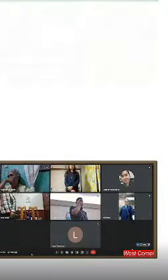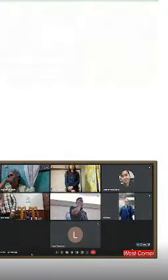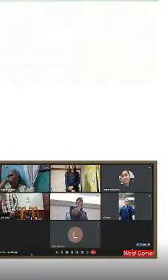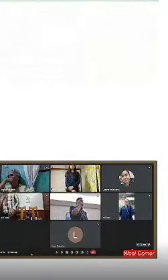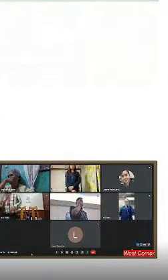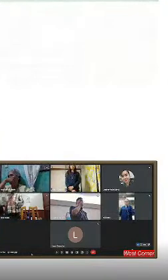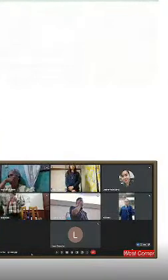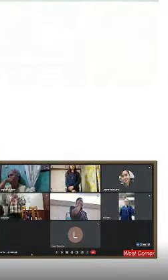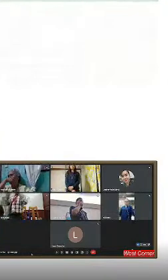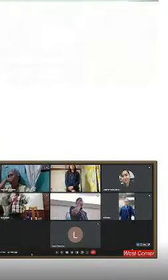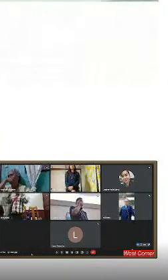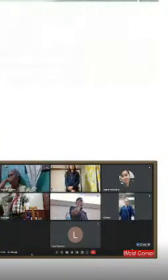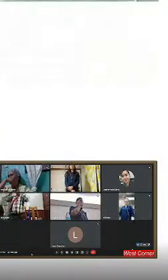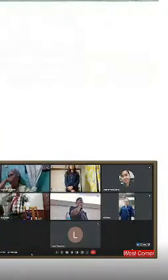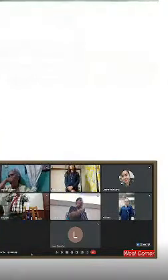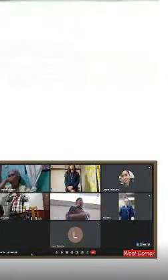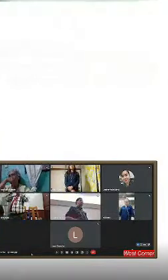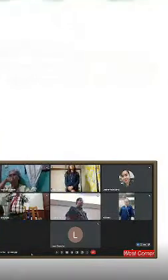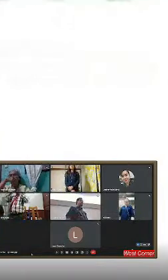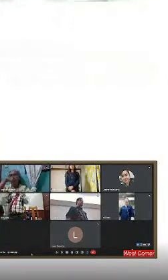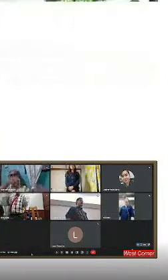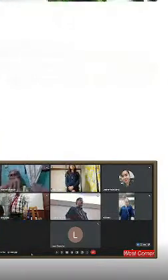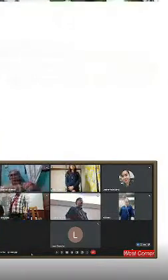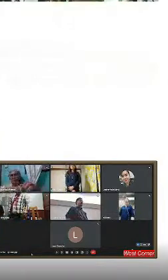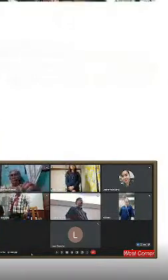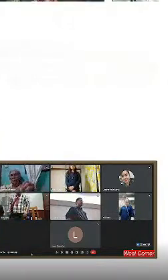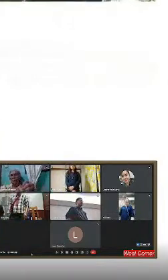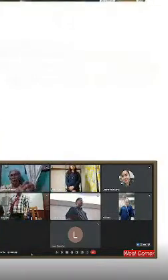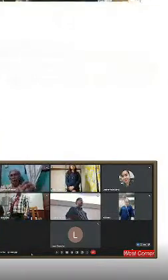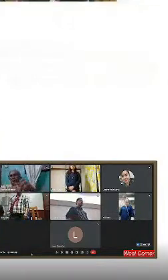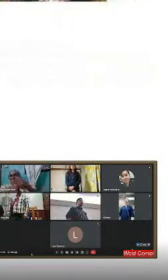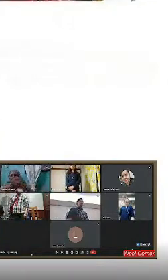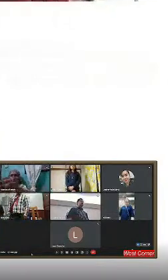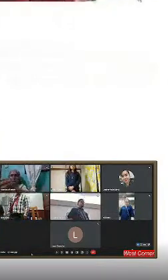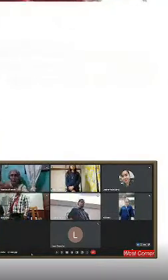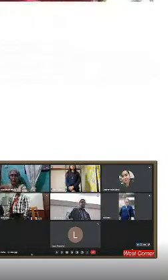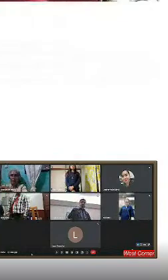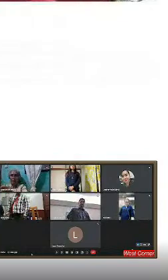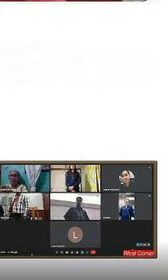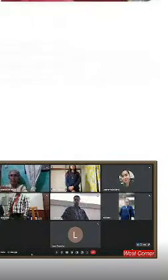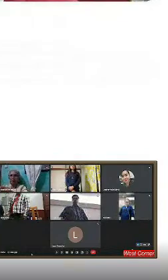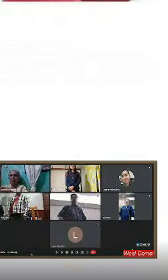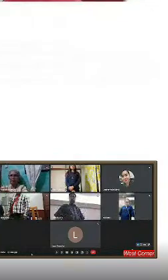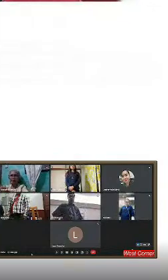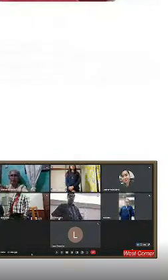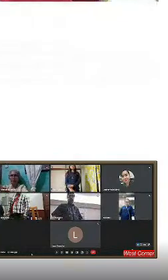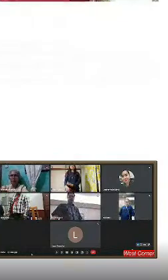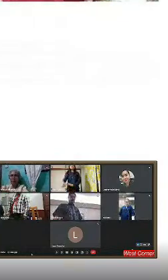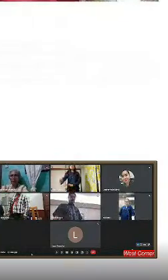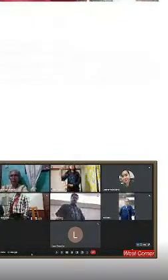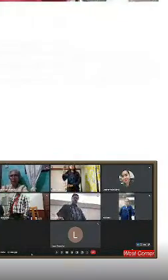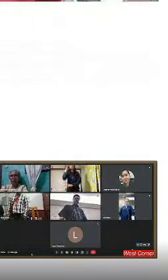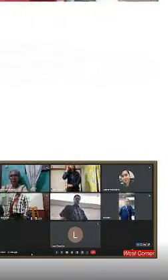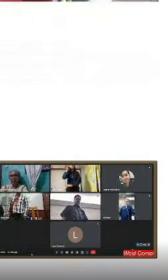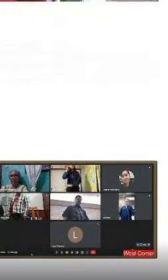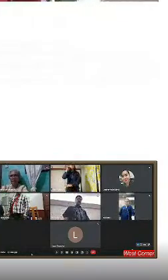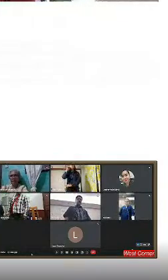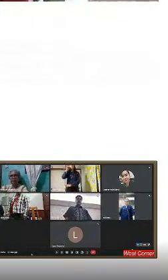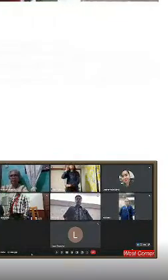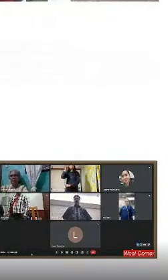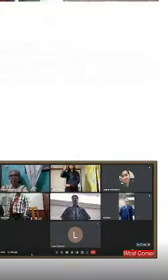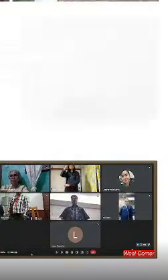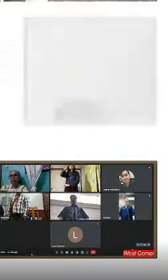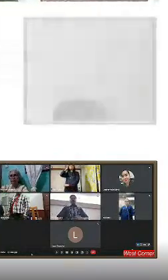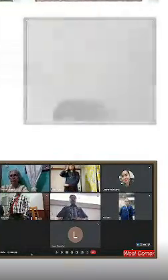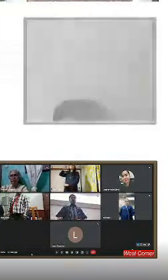Amen, amen. Let's go back to our seats. Find your seats now. Remain standing. Find your seats as we call on